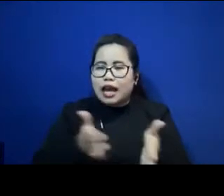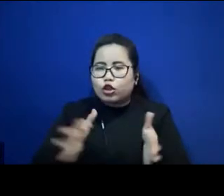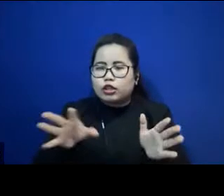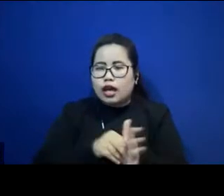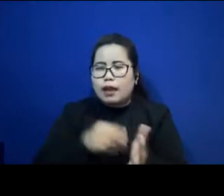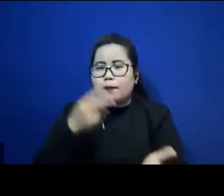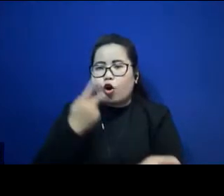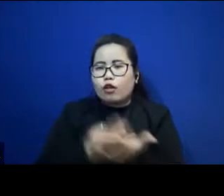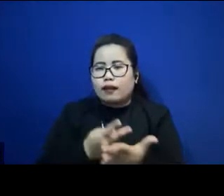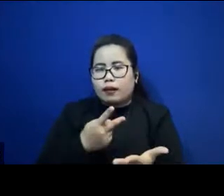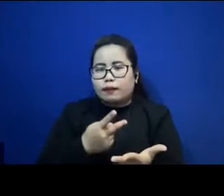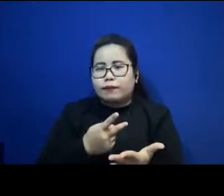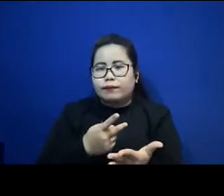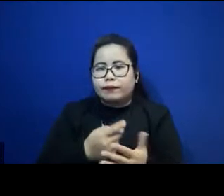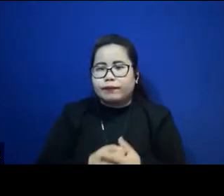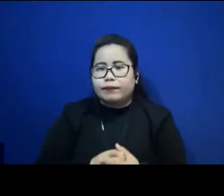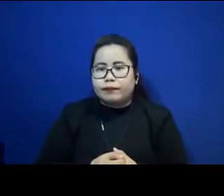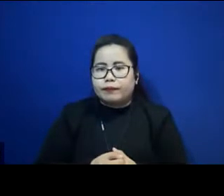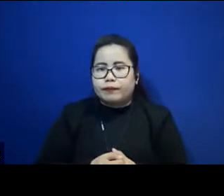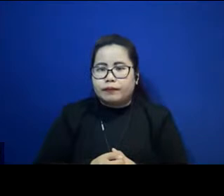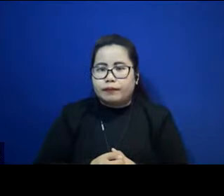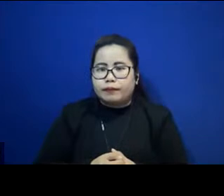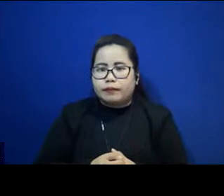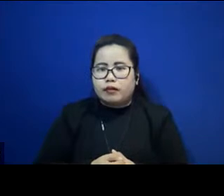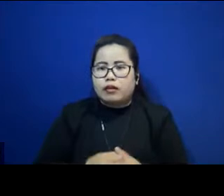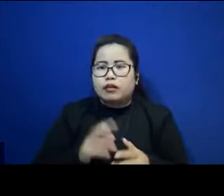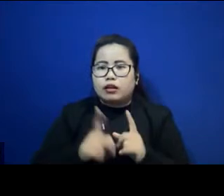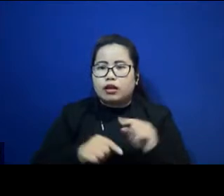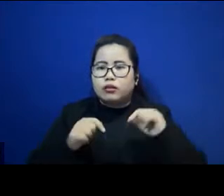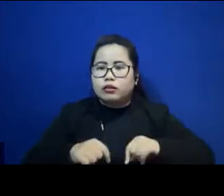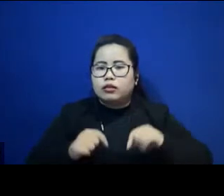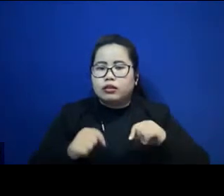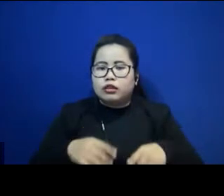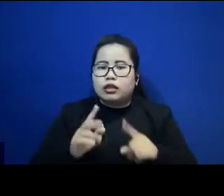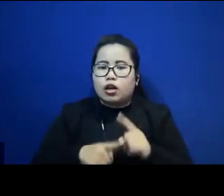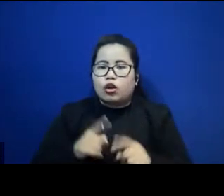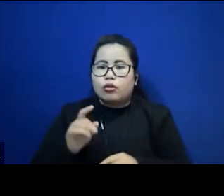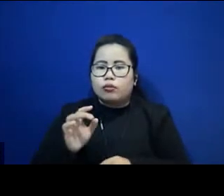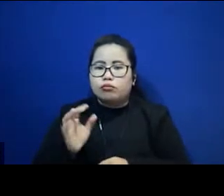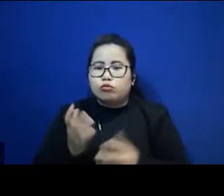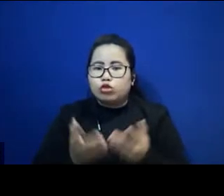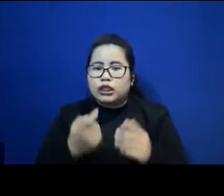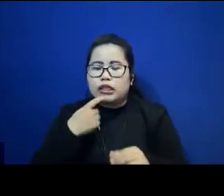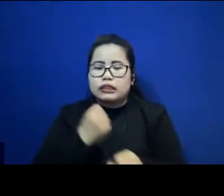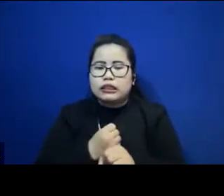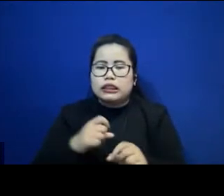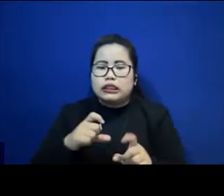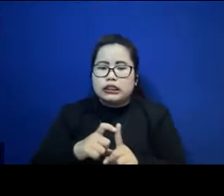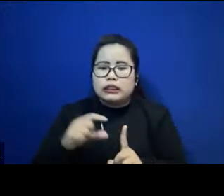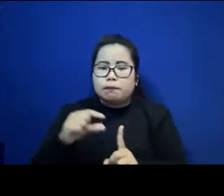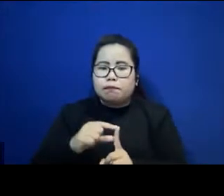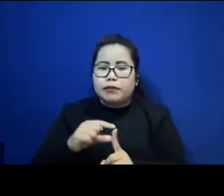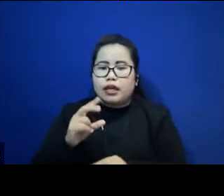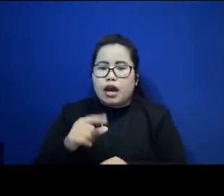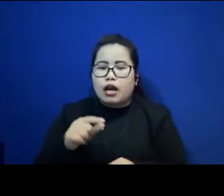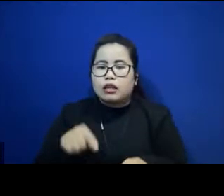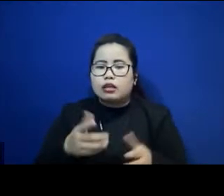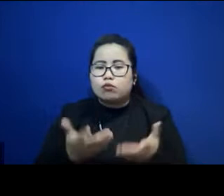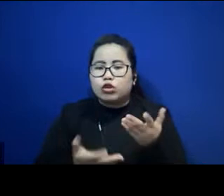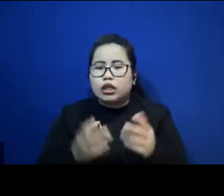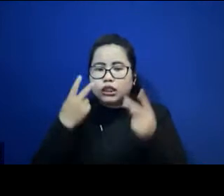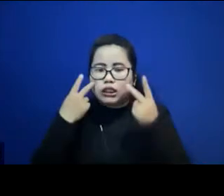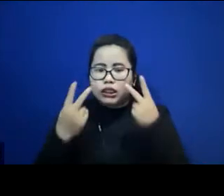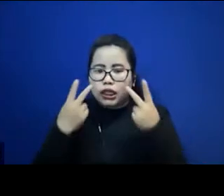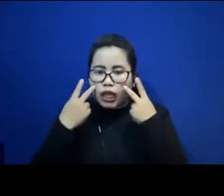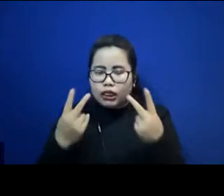Sudah Sudah banyak contohnya juga gitu nah terakhir mengenai keberlakuan Aji dipiar A ya itu harus dilihat